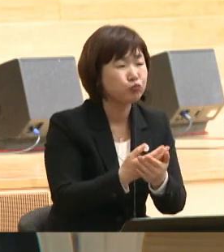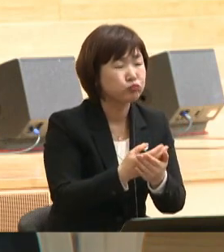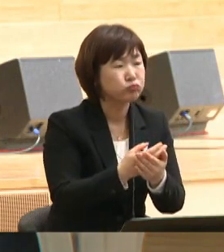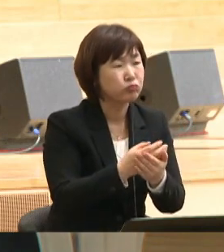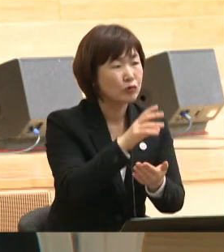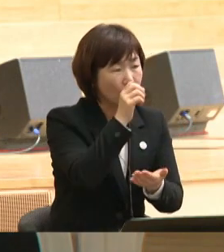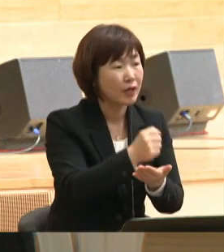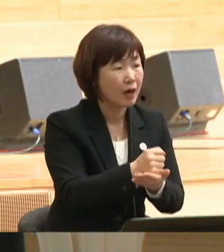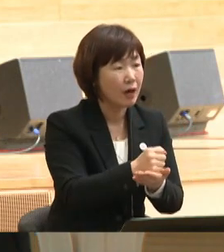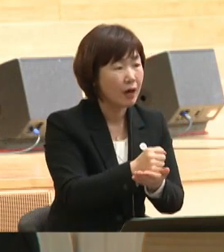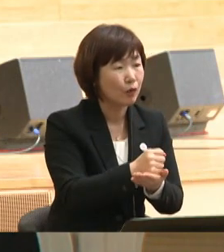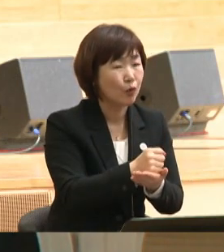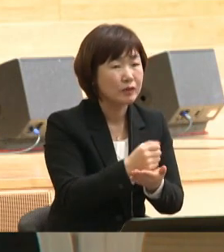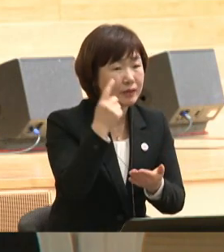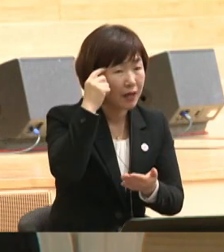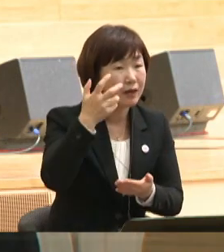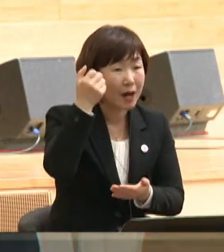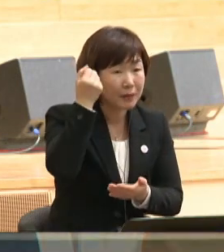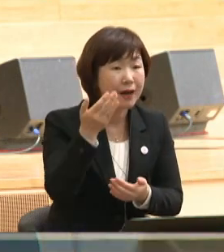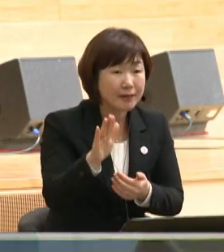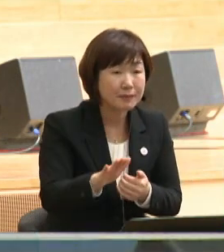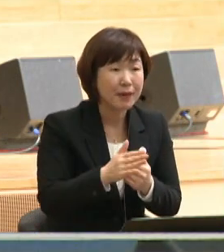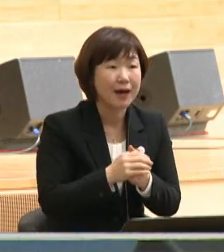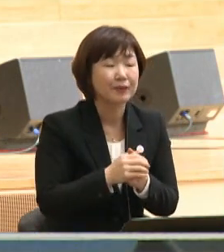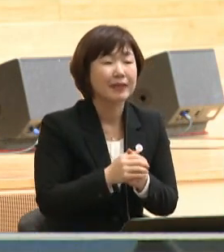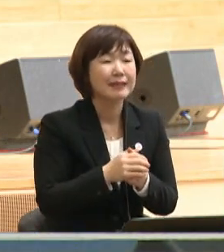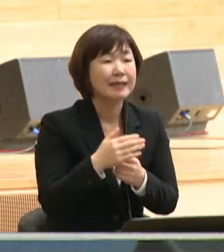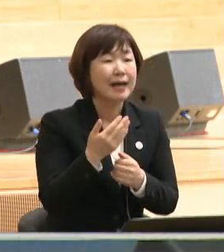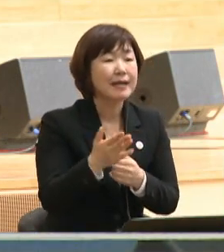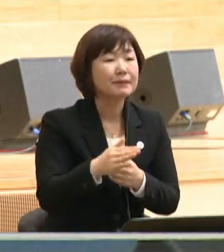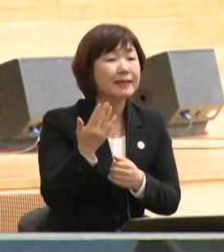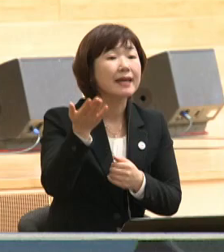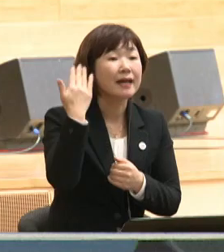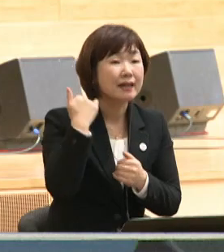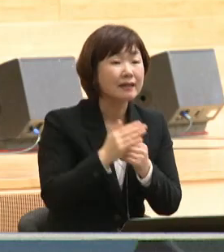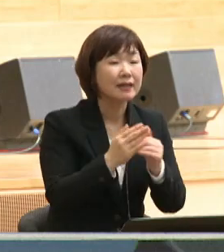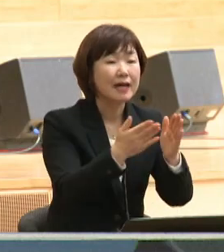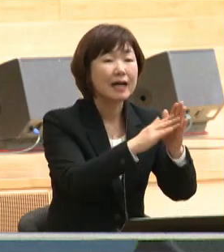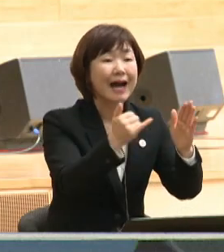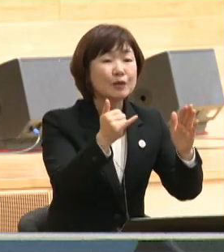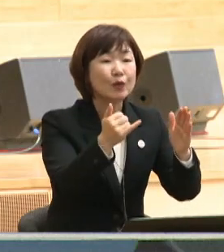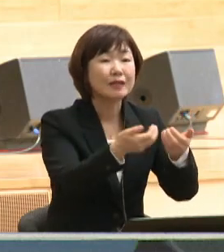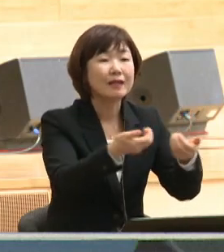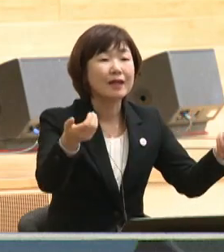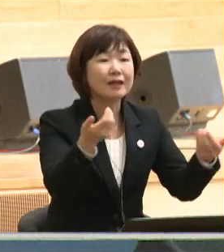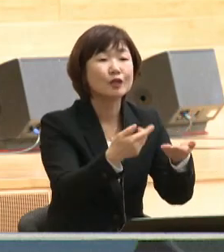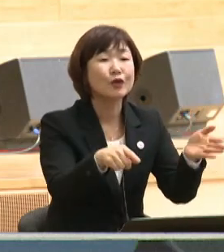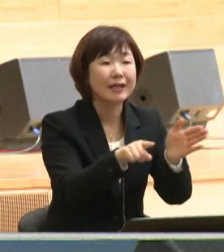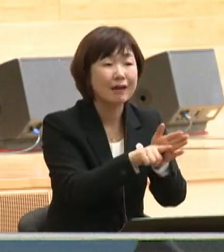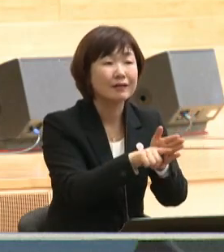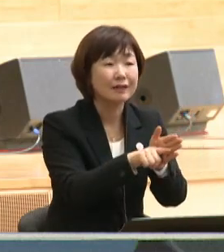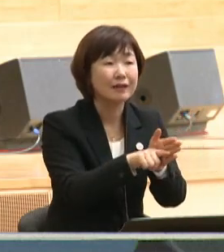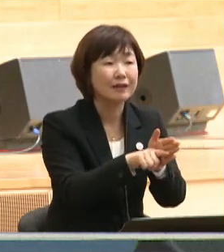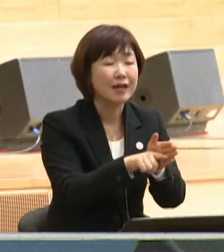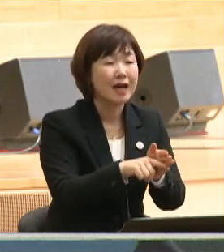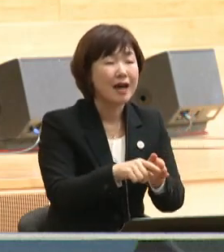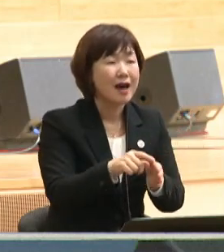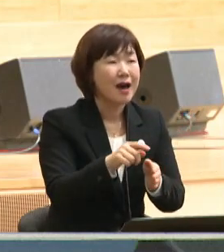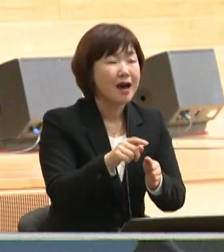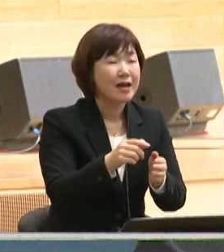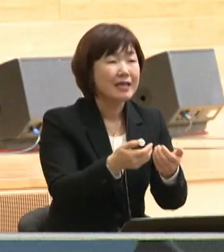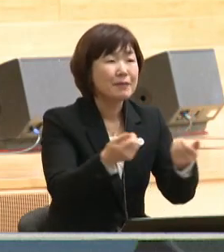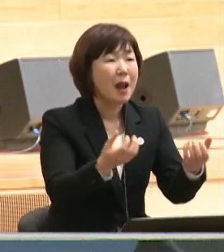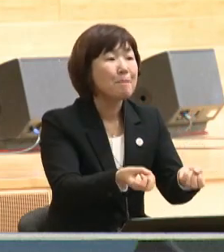같잖아요 그런데 그럼 그거 아십니까 당시에 가족을 떠나기 위해서는 정말 여러번의